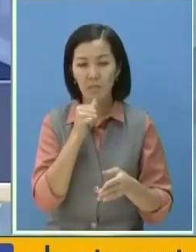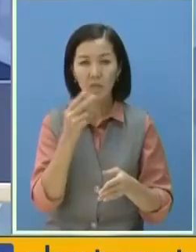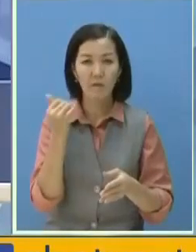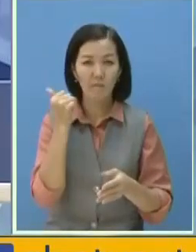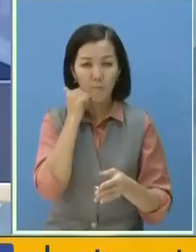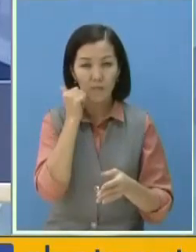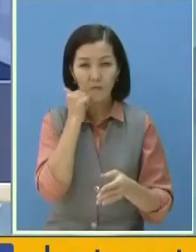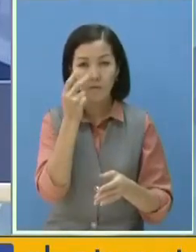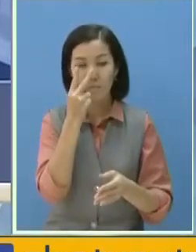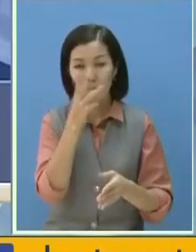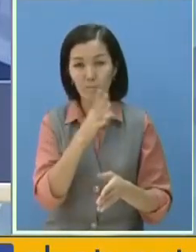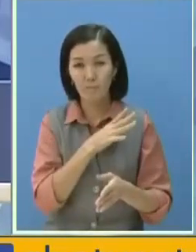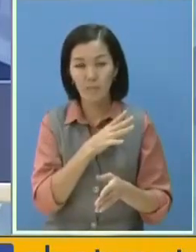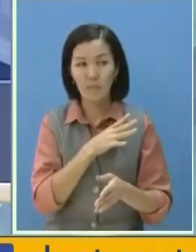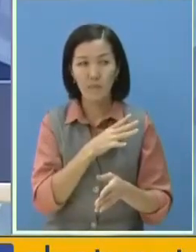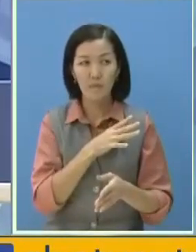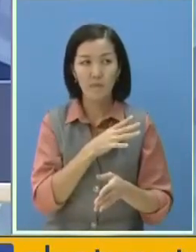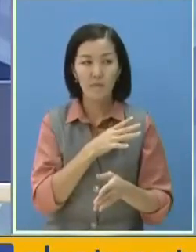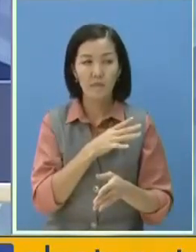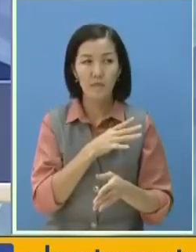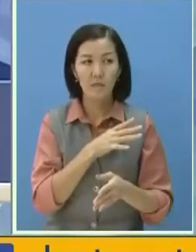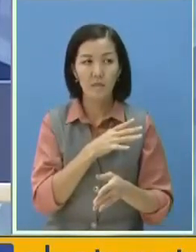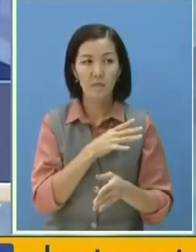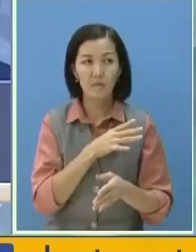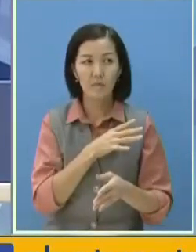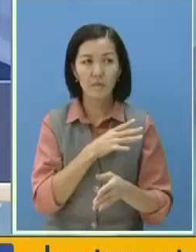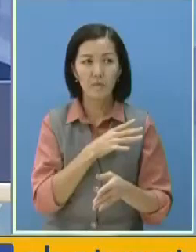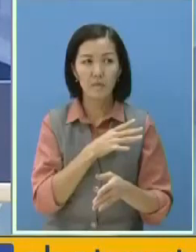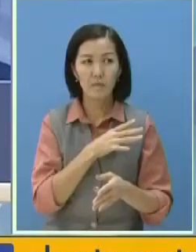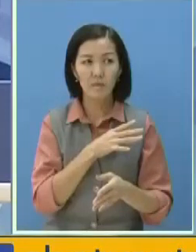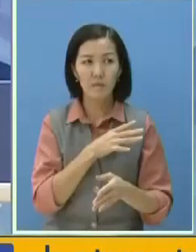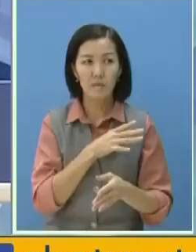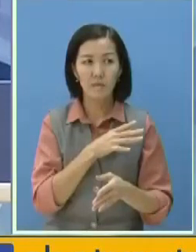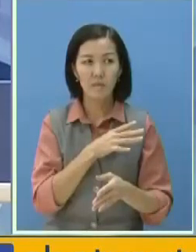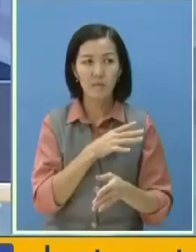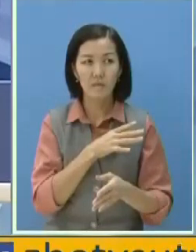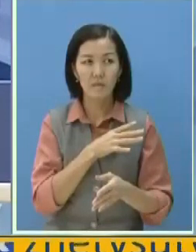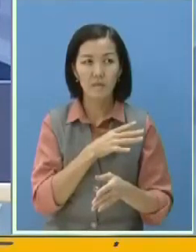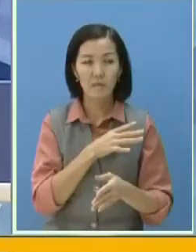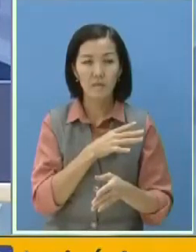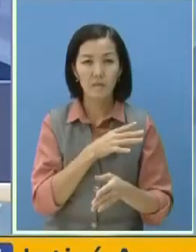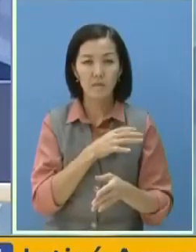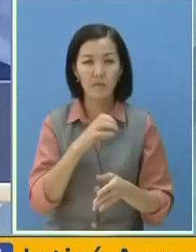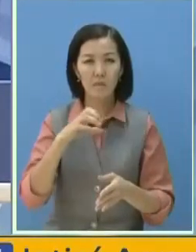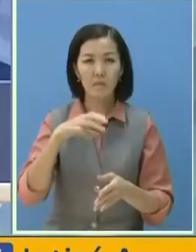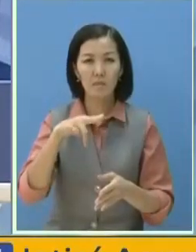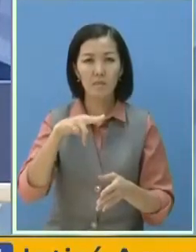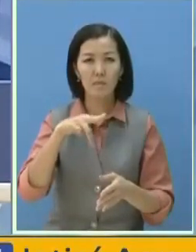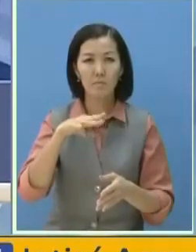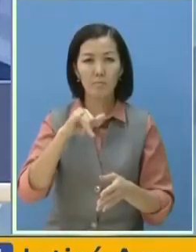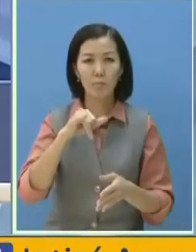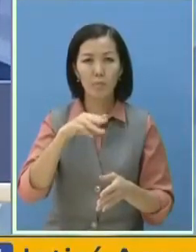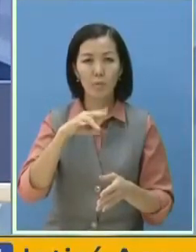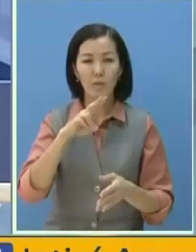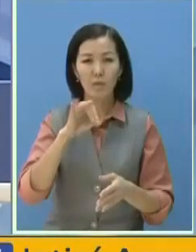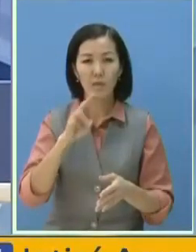вот первого спутника, вот, спутника М, да, спутник Ви, то просто поражаешься,